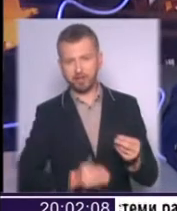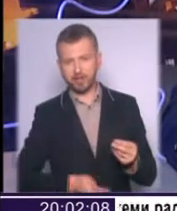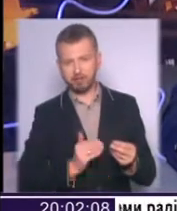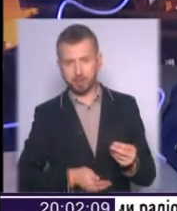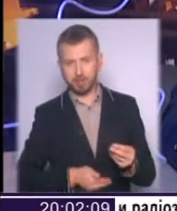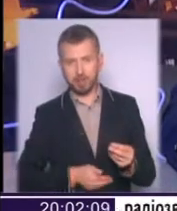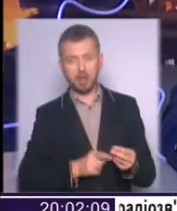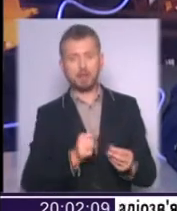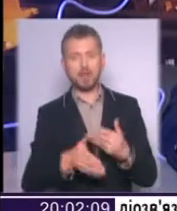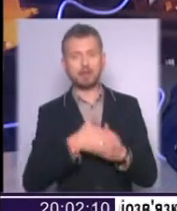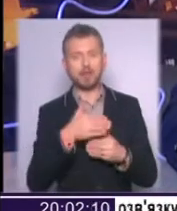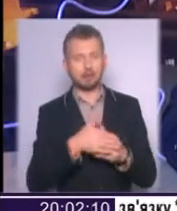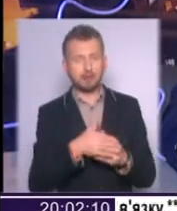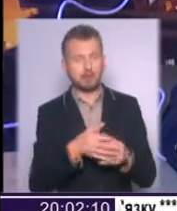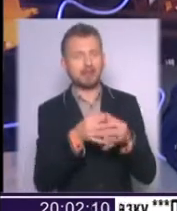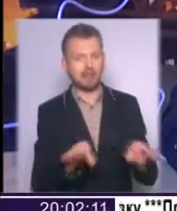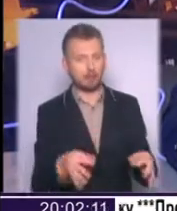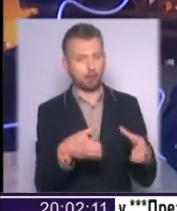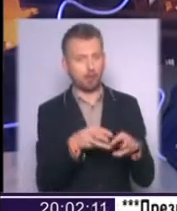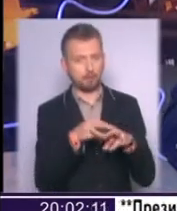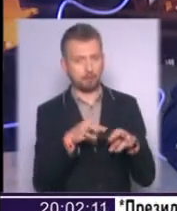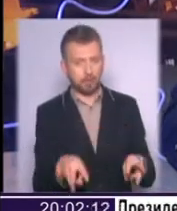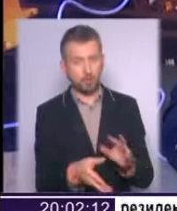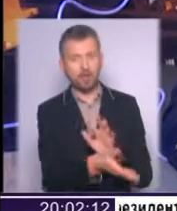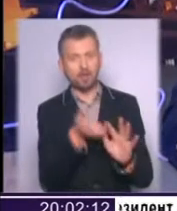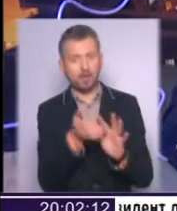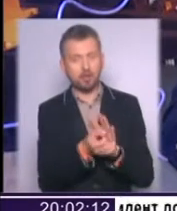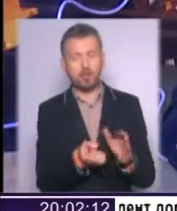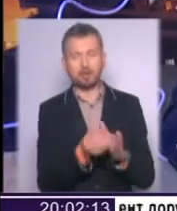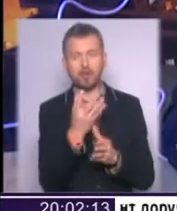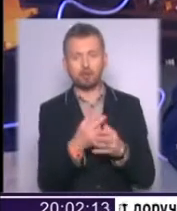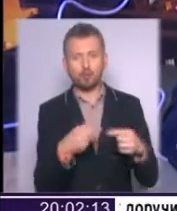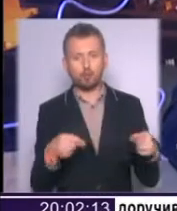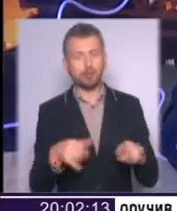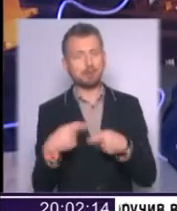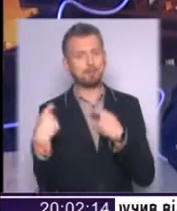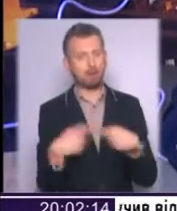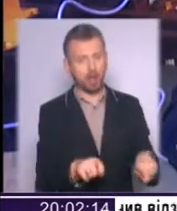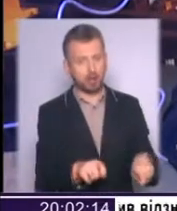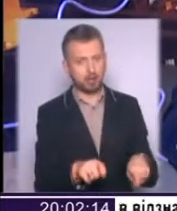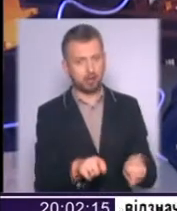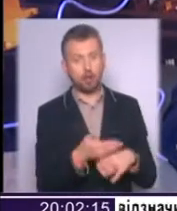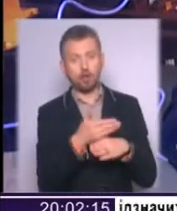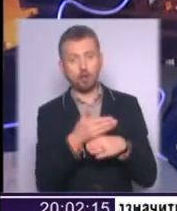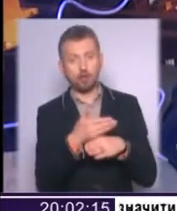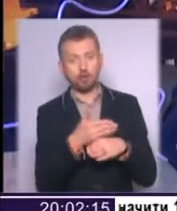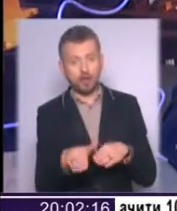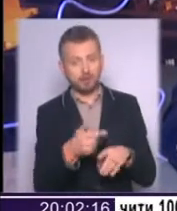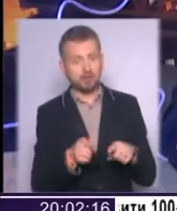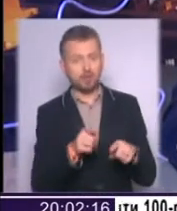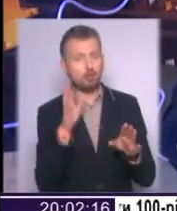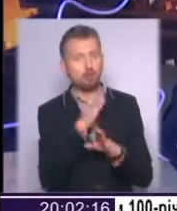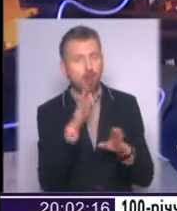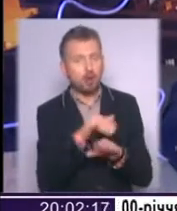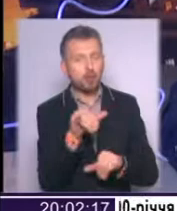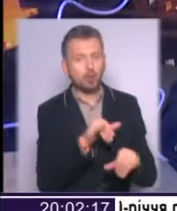за санкції Кабміну, з дозволу Кабміну, викачали звідти нафтопродукти і продали їх на реалізацію. Доля цих нафтопродуктів невідома. Зрозуміло.